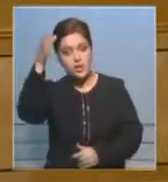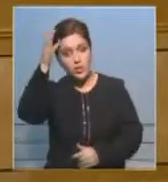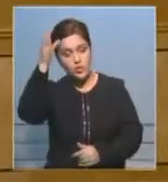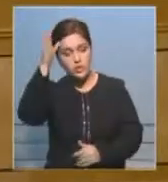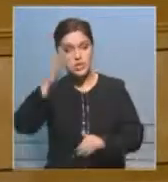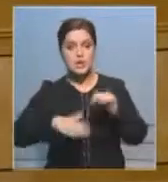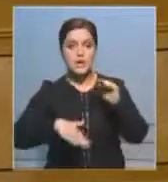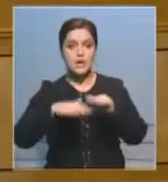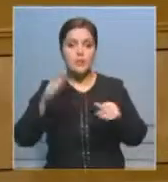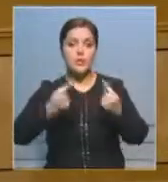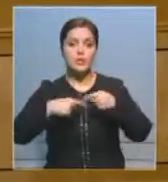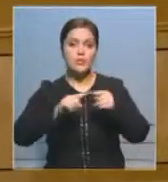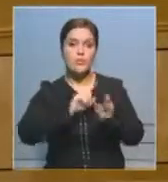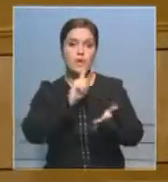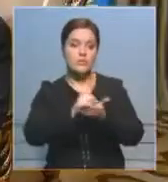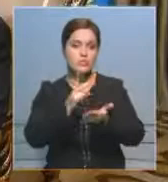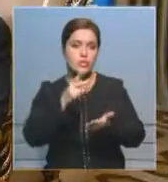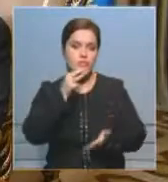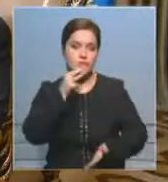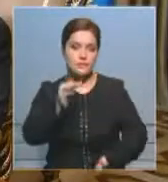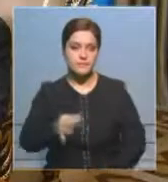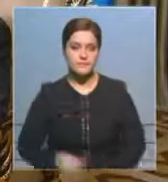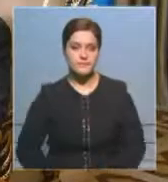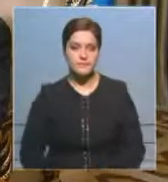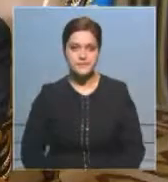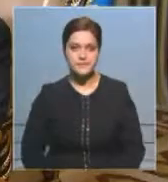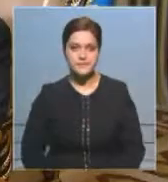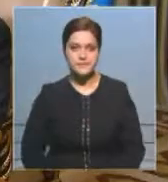кругов должно быть обоснованное мнение